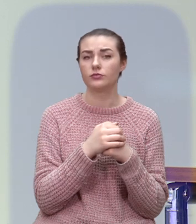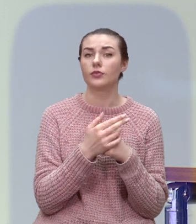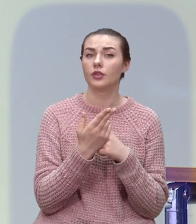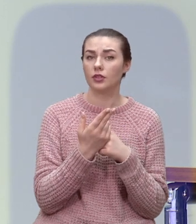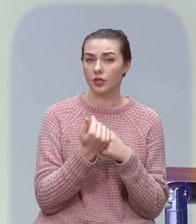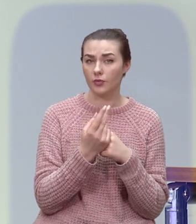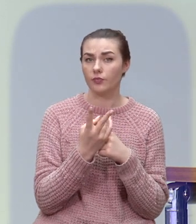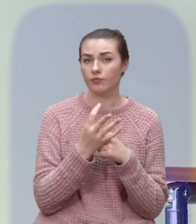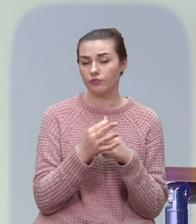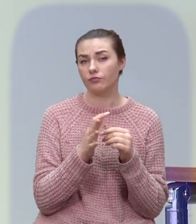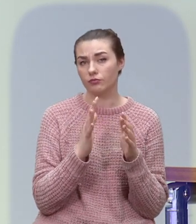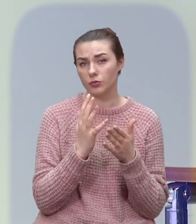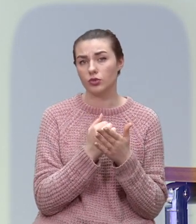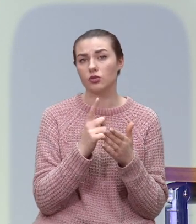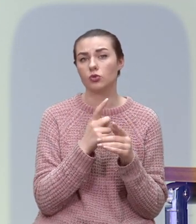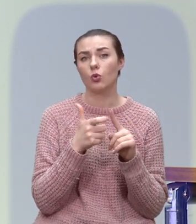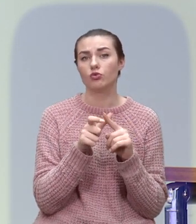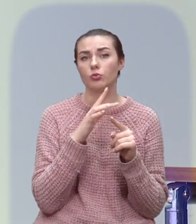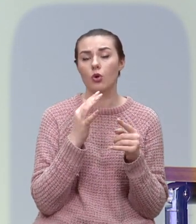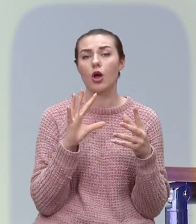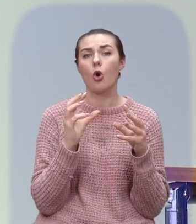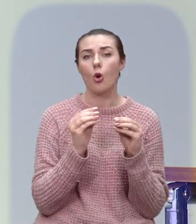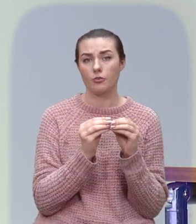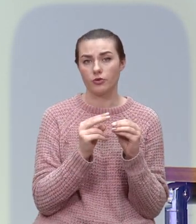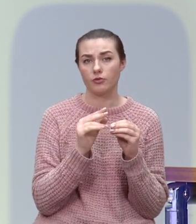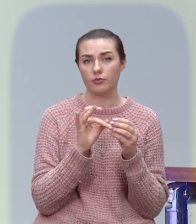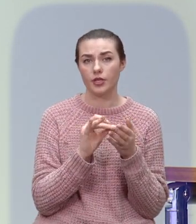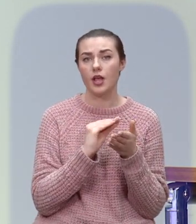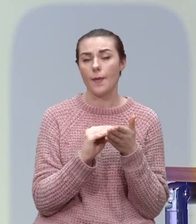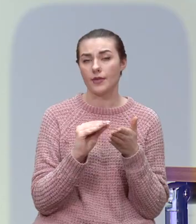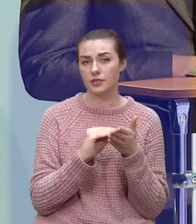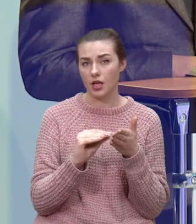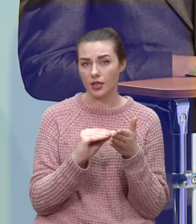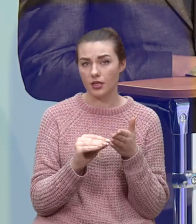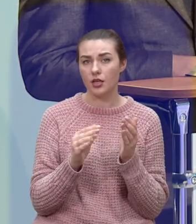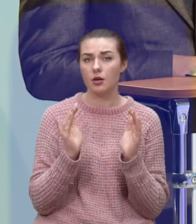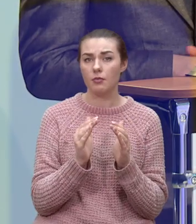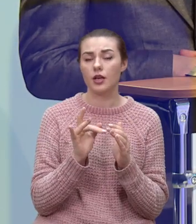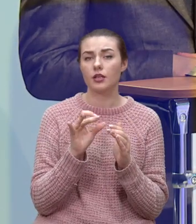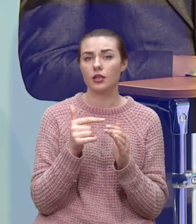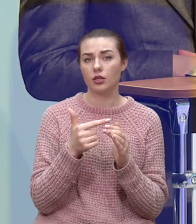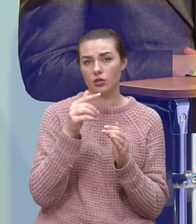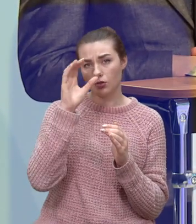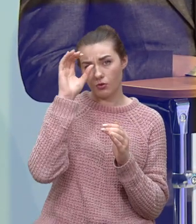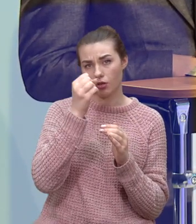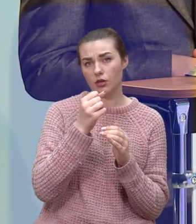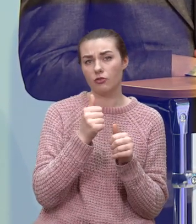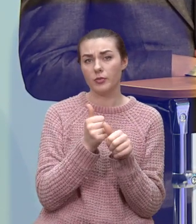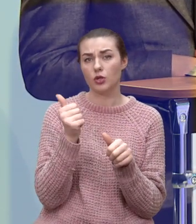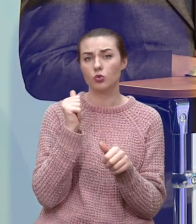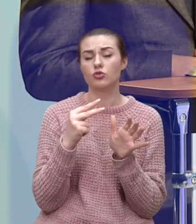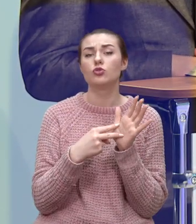да но тем не менее тем не менее очень много общего при описании маленького рога в